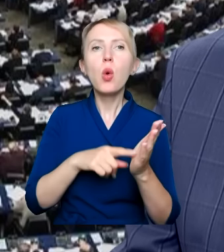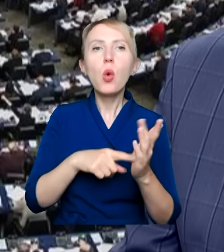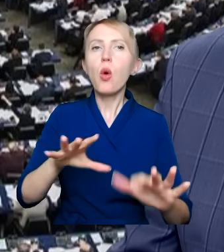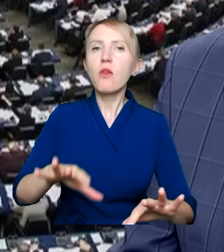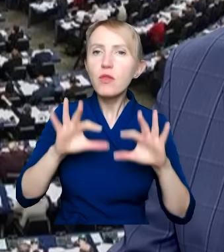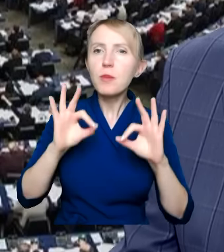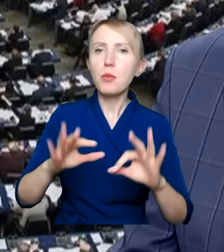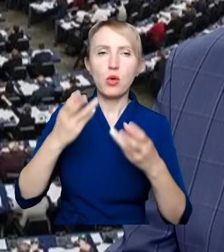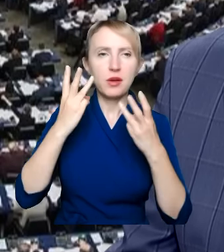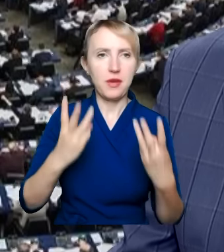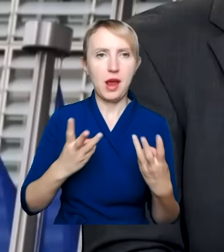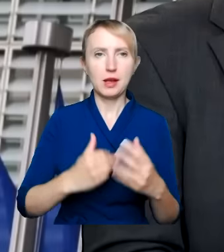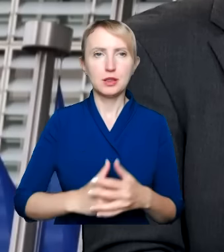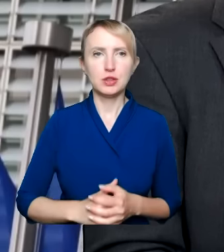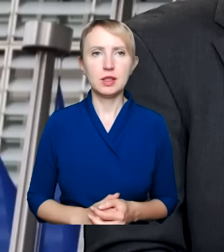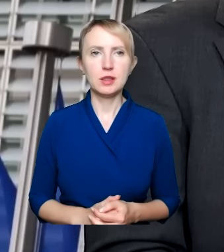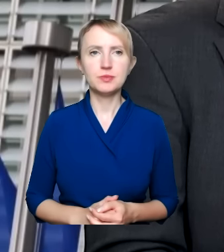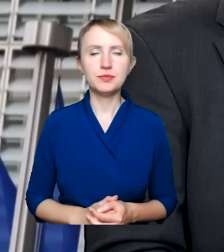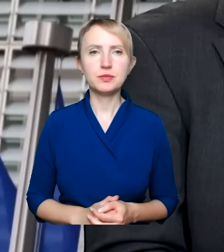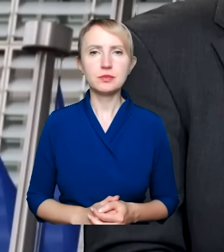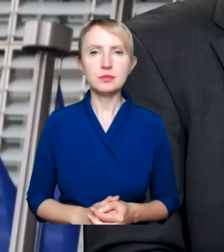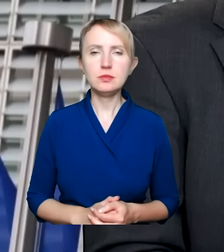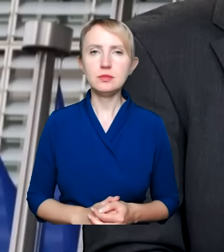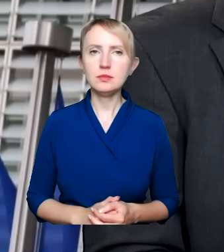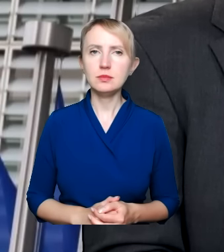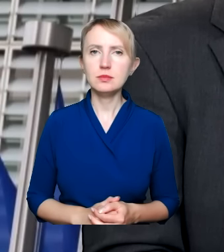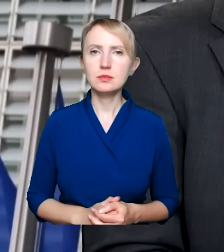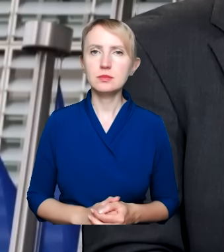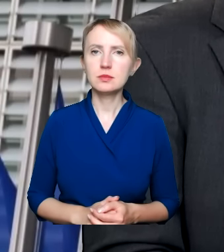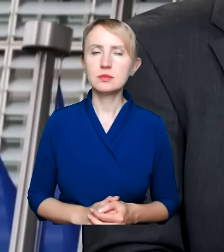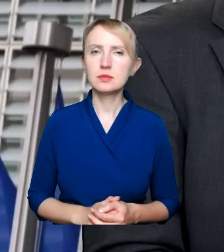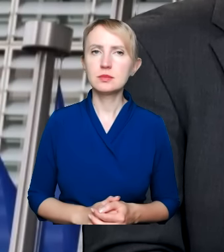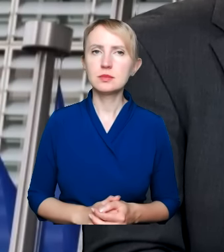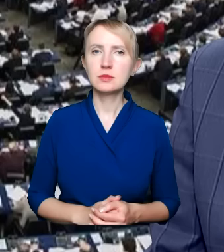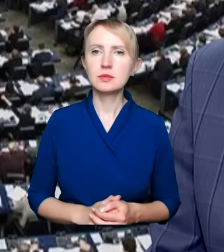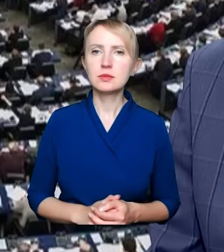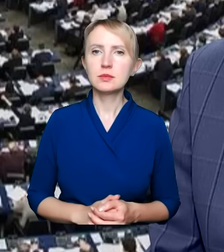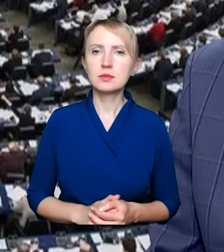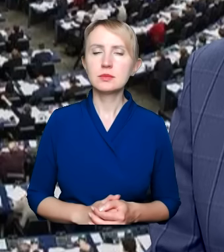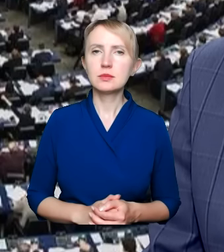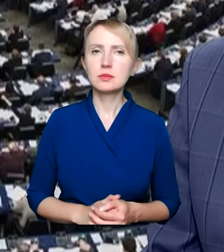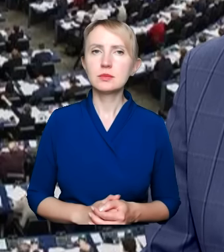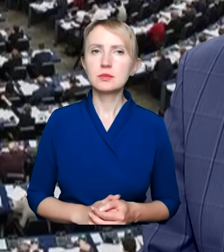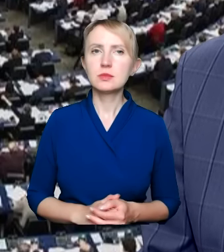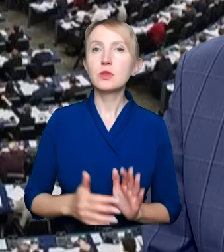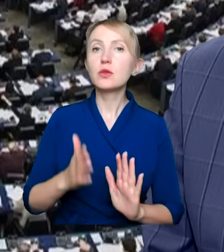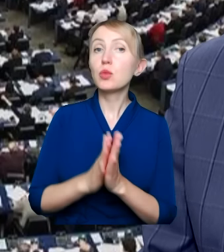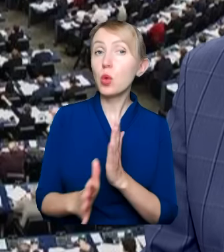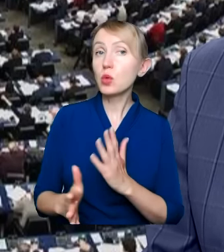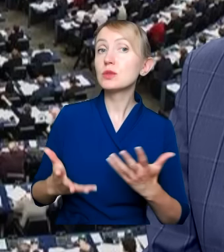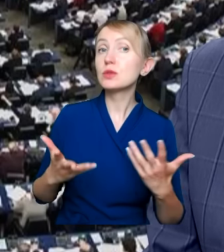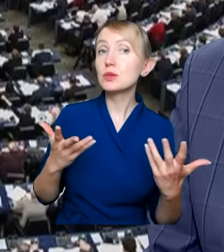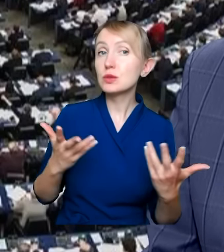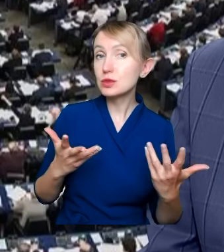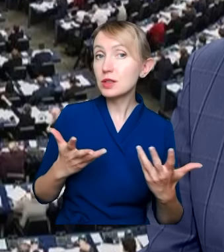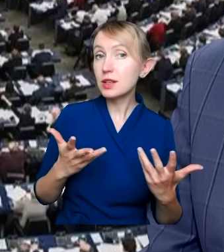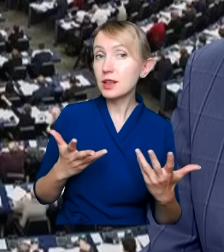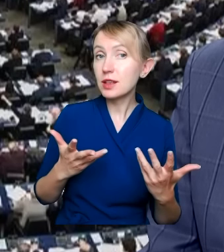ważne i wskazuje z takim przekazem który wskazywałby jednoznacznie w którym miejscu ta waga